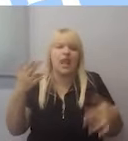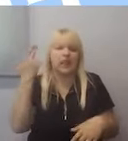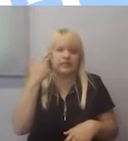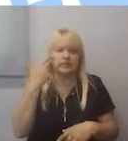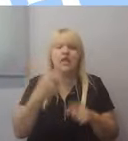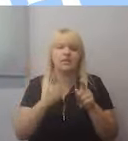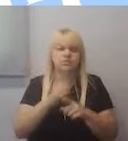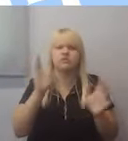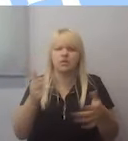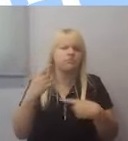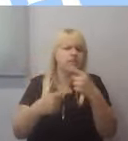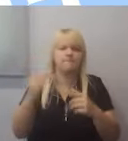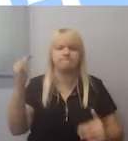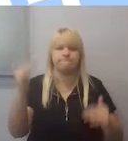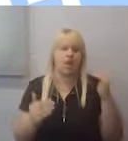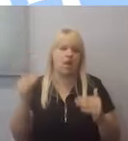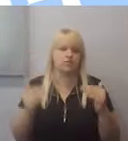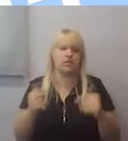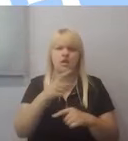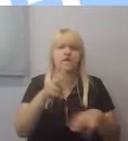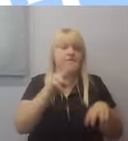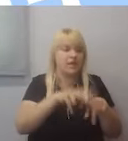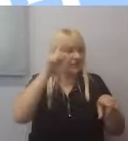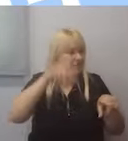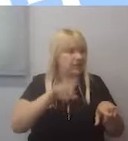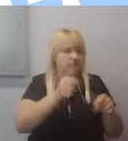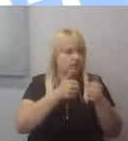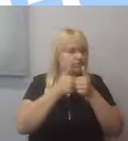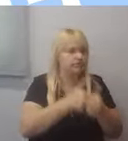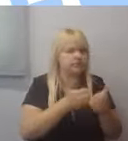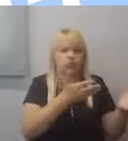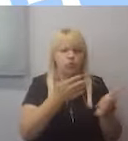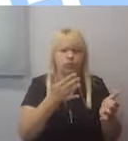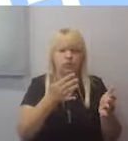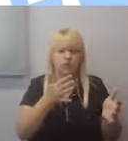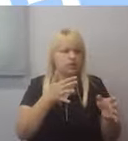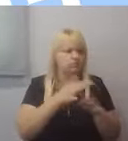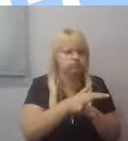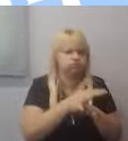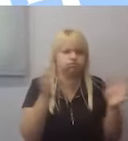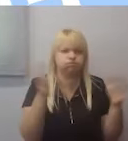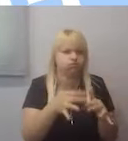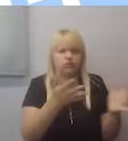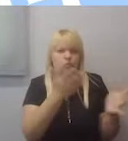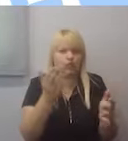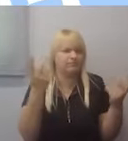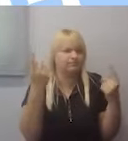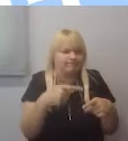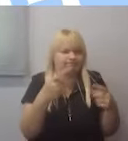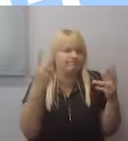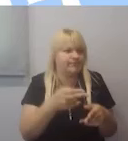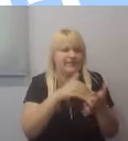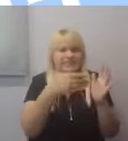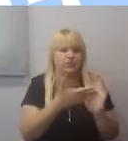vienmēr balansam tās tā vietas ir jāzina bet vienmēr jāseko līdzi vadlīnijām kur ir tā īstā pulcēšanas vieta uz to krīzes situāciju jā